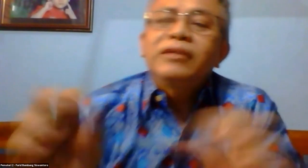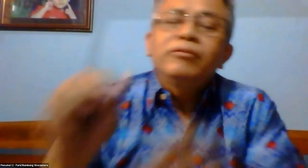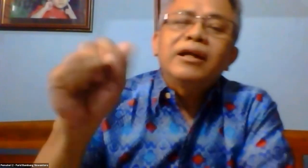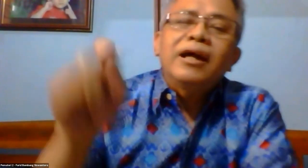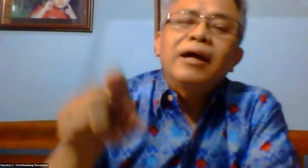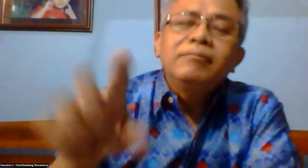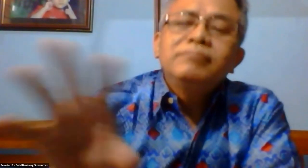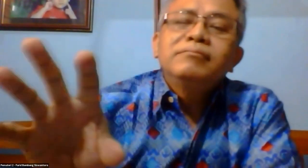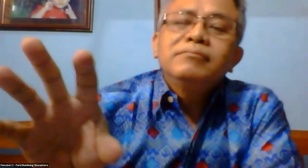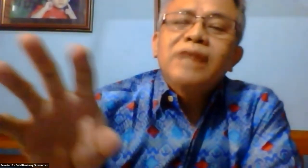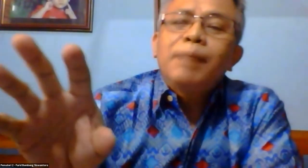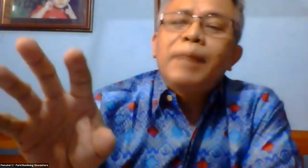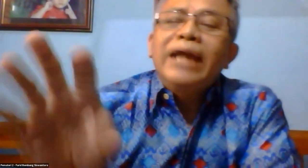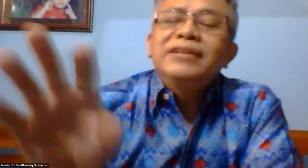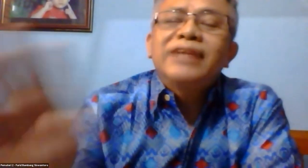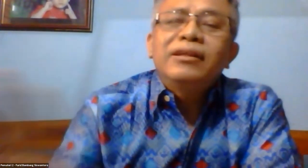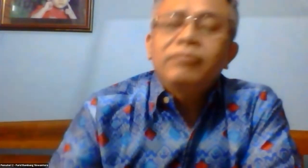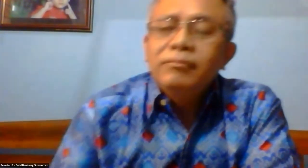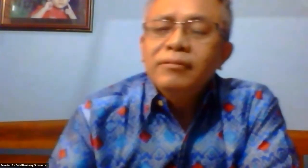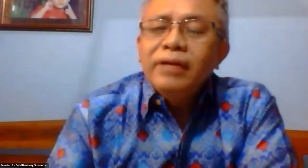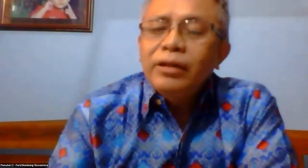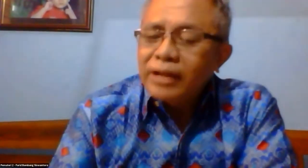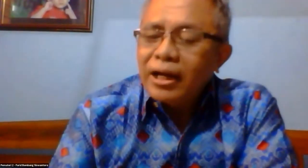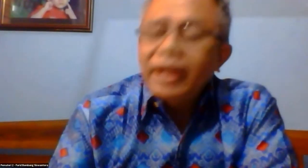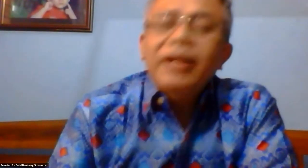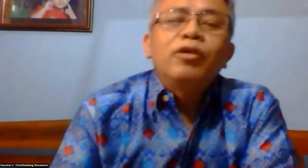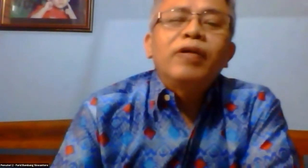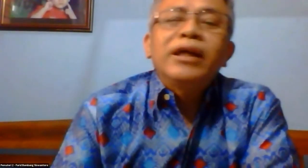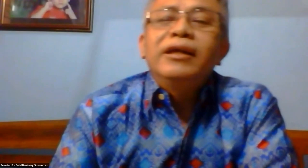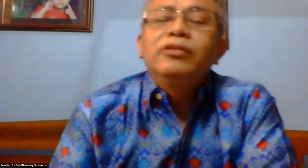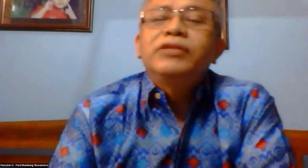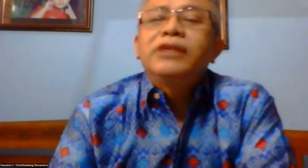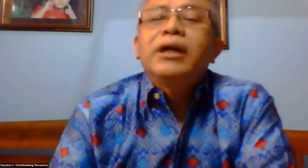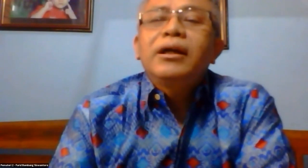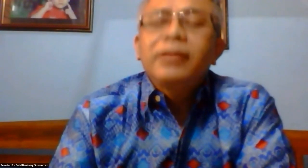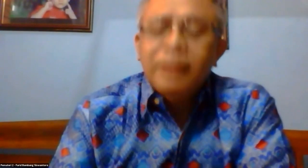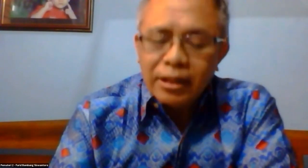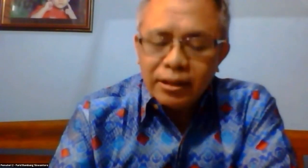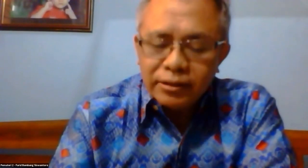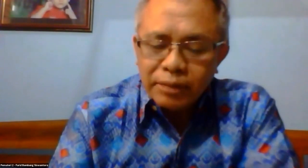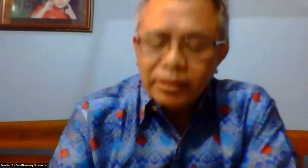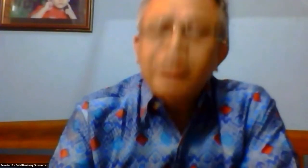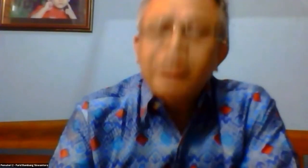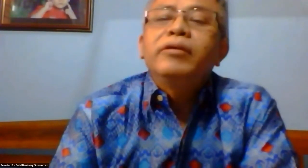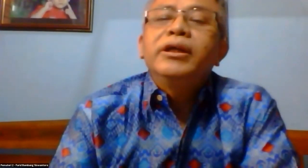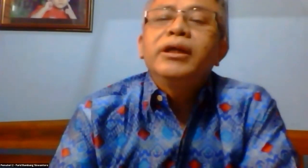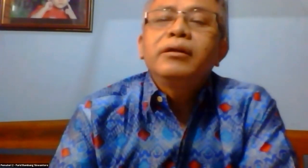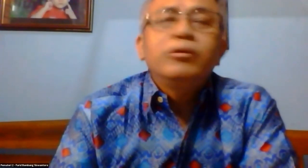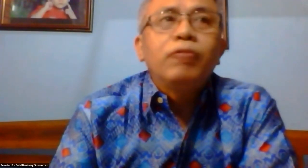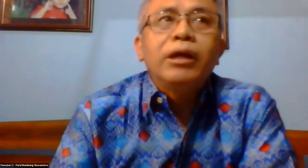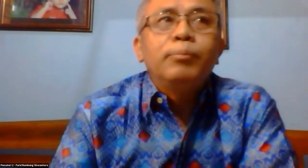isyarat itu ada apa Insert itu itu antara lain kan dorongannya dari Jogja juga Ketika saya masih di